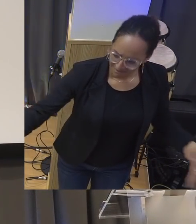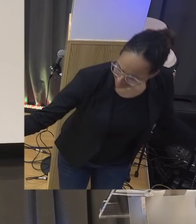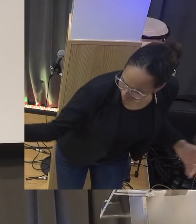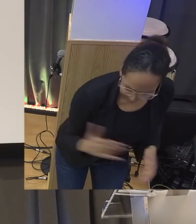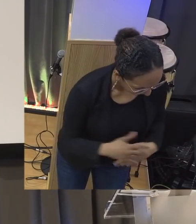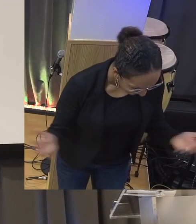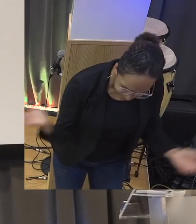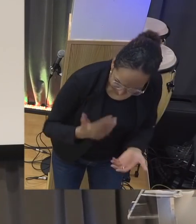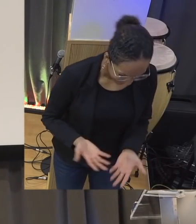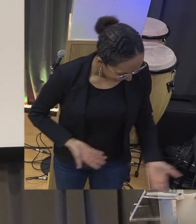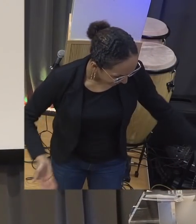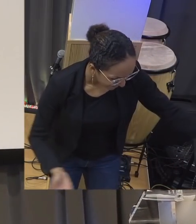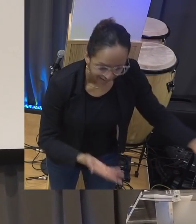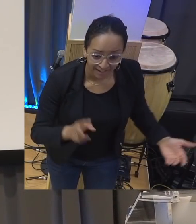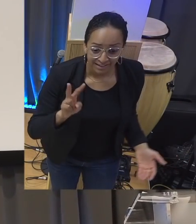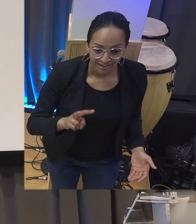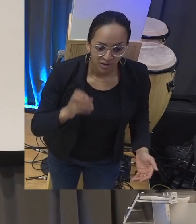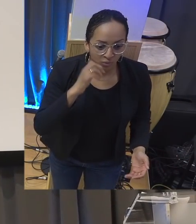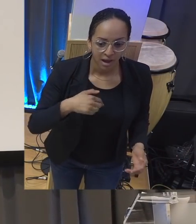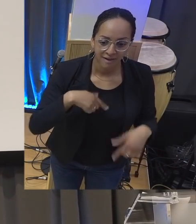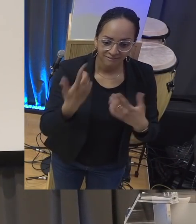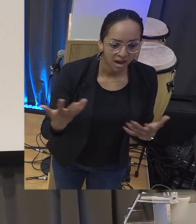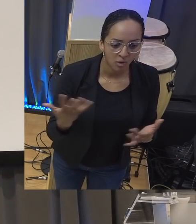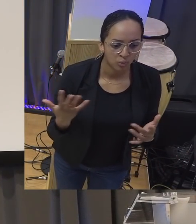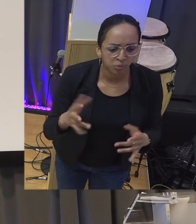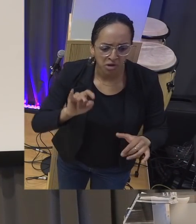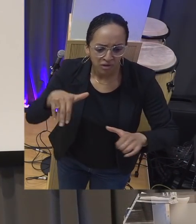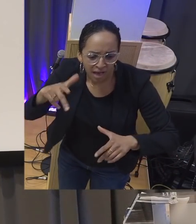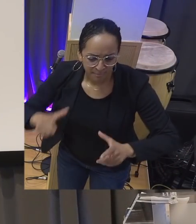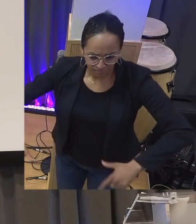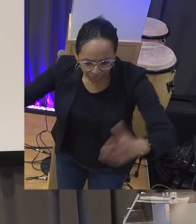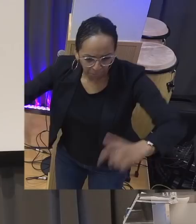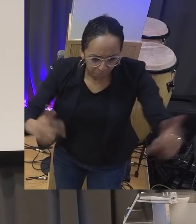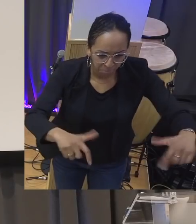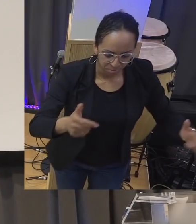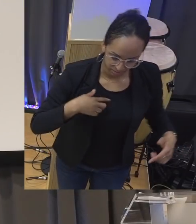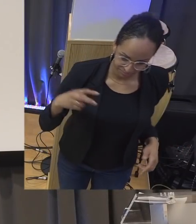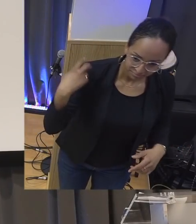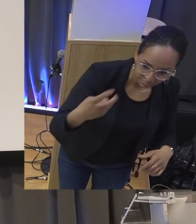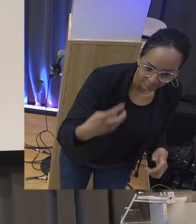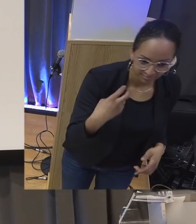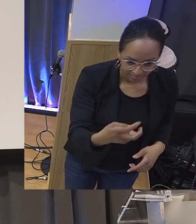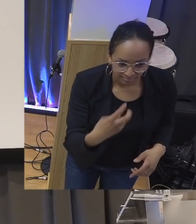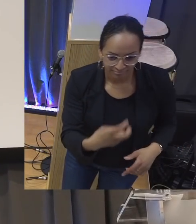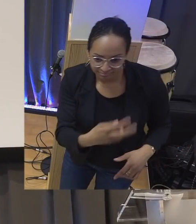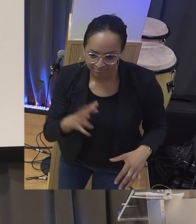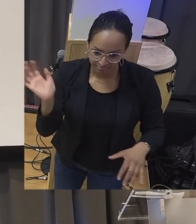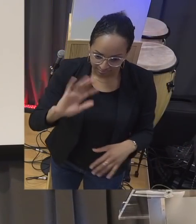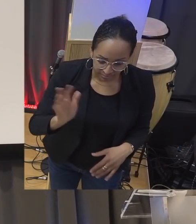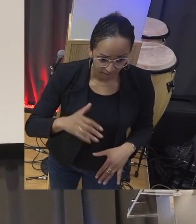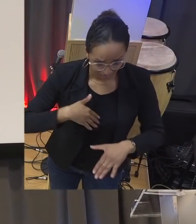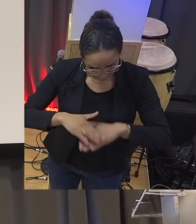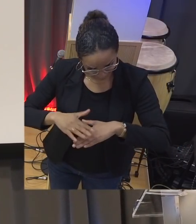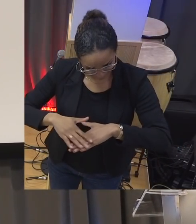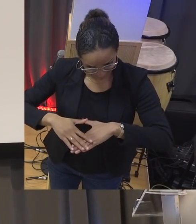l'aise. Je fais beaucoup de porte-à-porte dans les cités, dans les quartiers avec mes leaders, et mes leaders, ils m'énervent. Et je les préviens